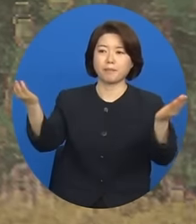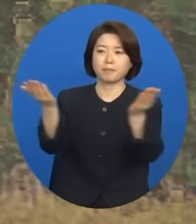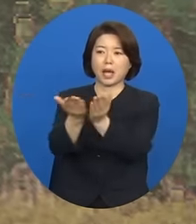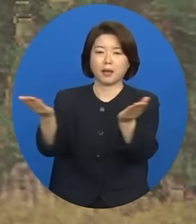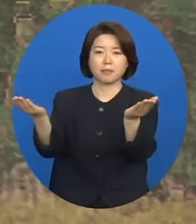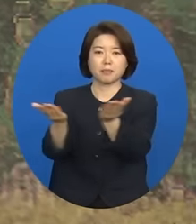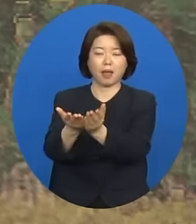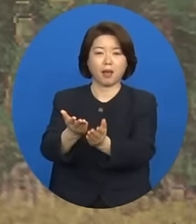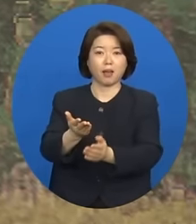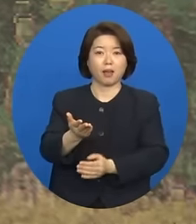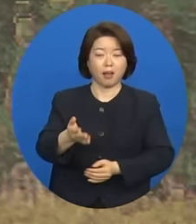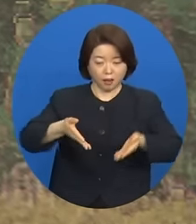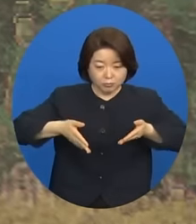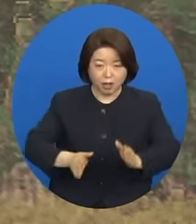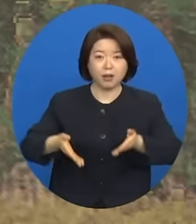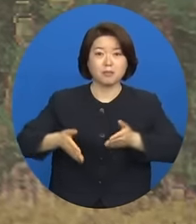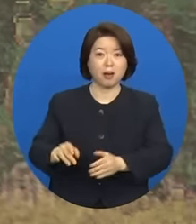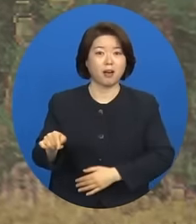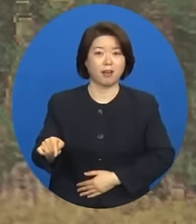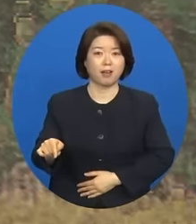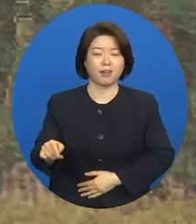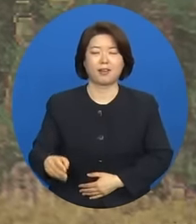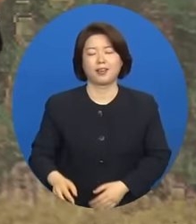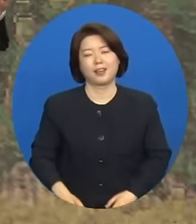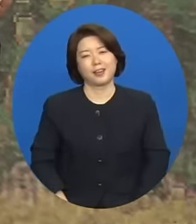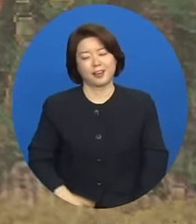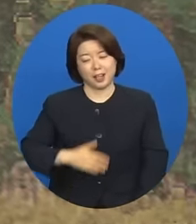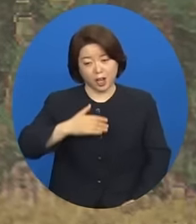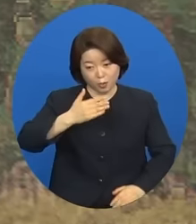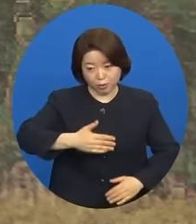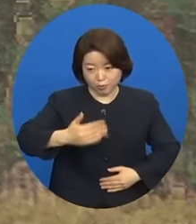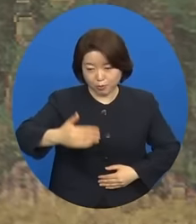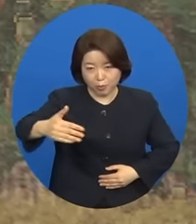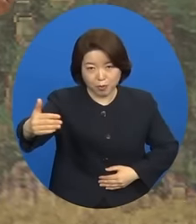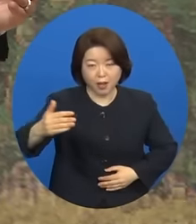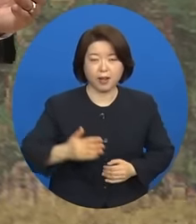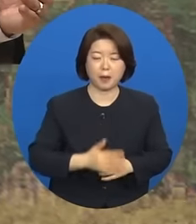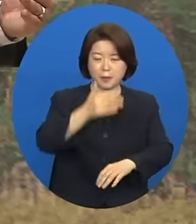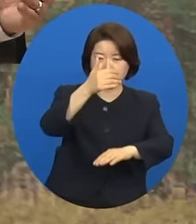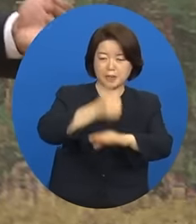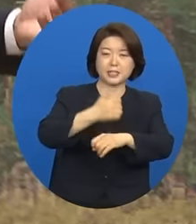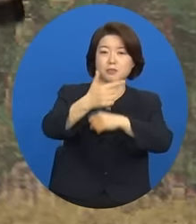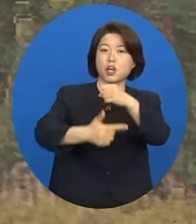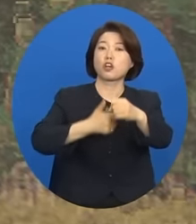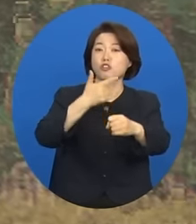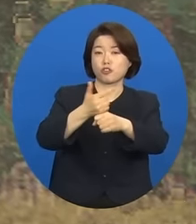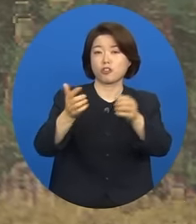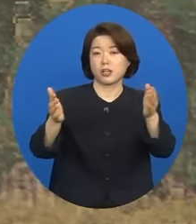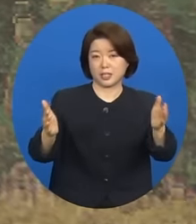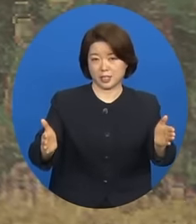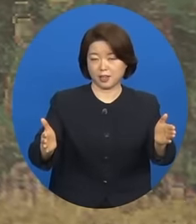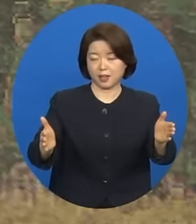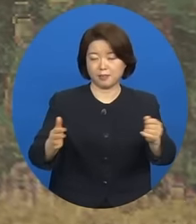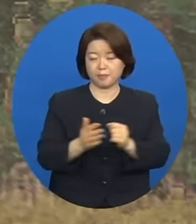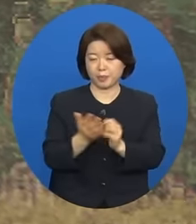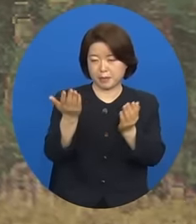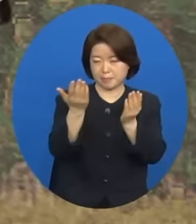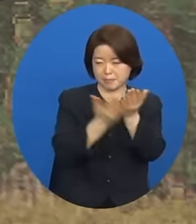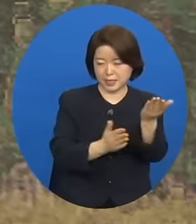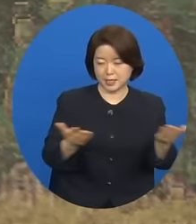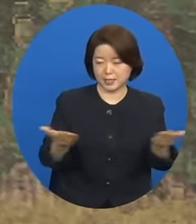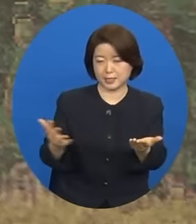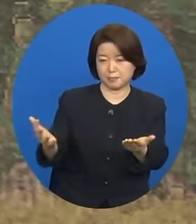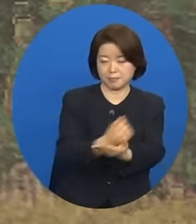조건으로 이 동물들이 태어나는 것입니다. 그러니까 가면 갈수록 이 마지막 6년의 기간은 비록 부당한 노동